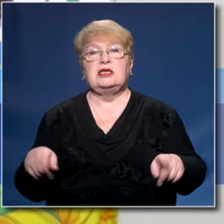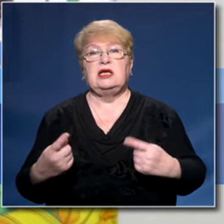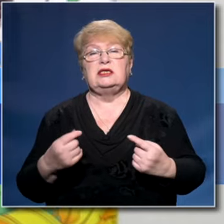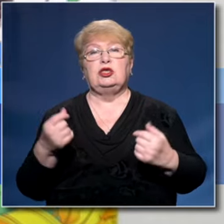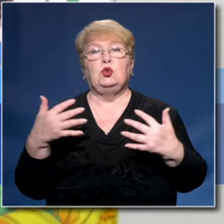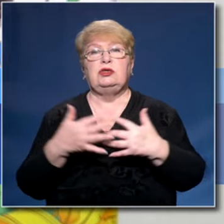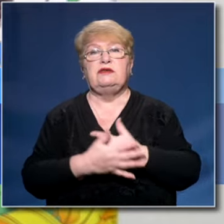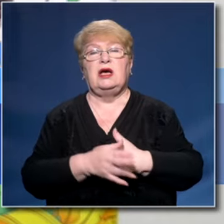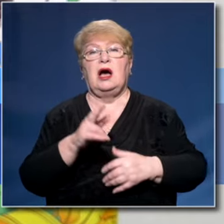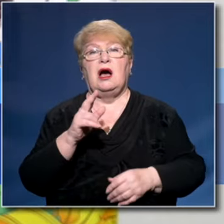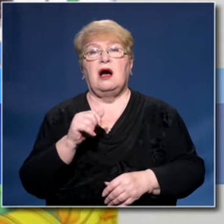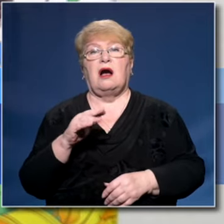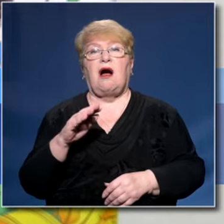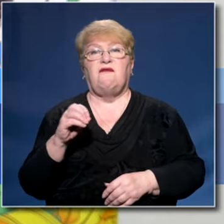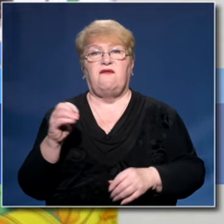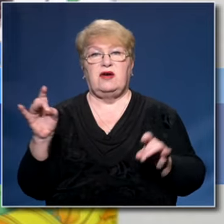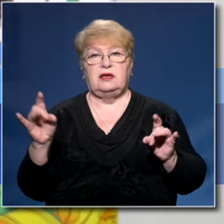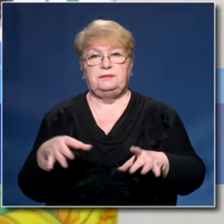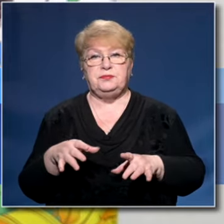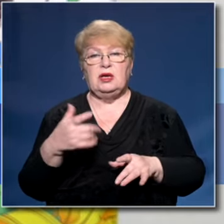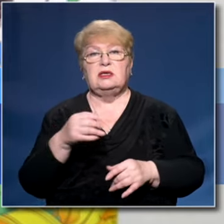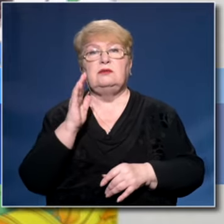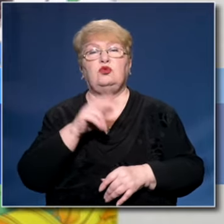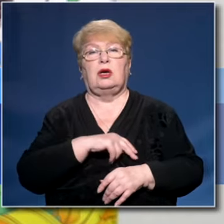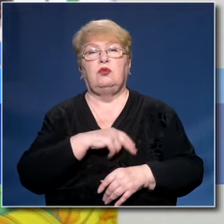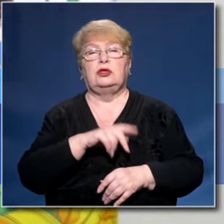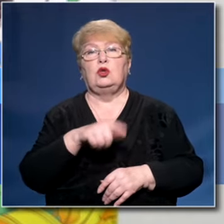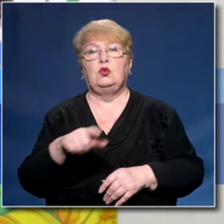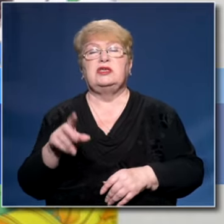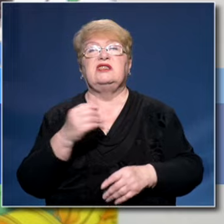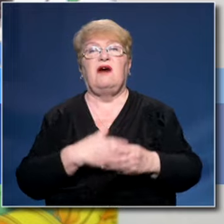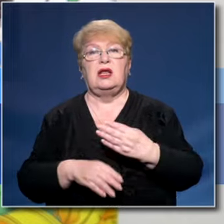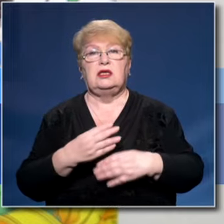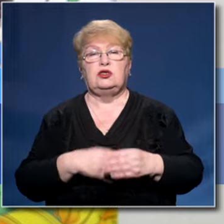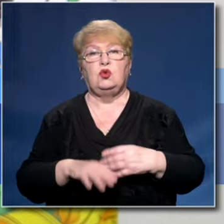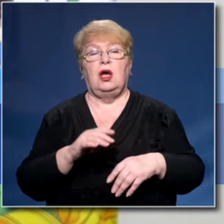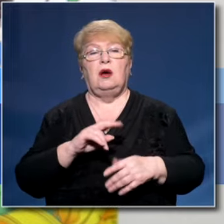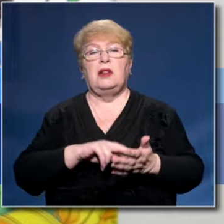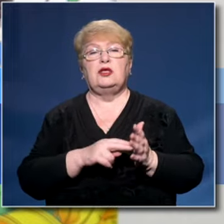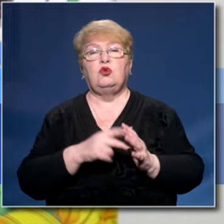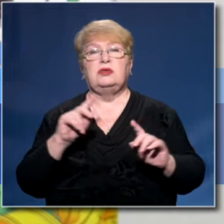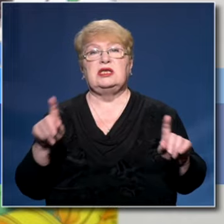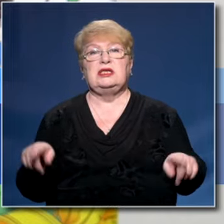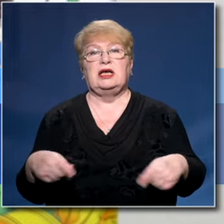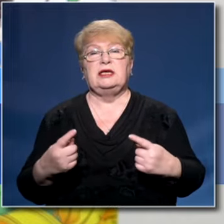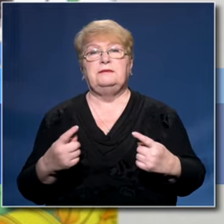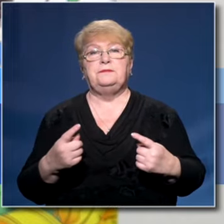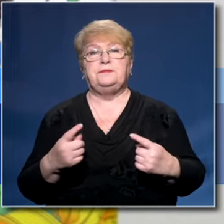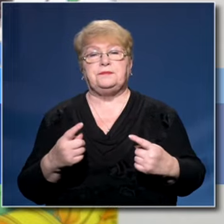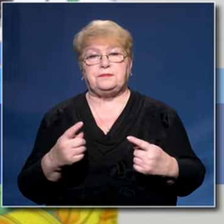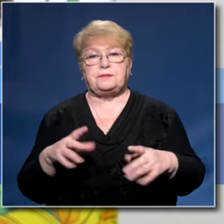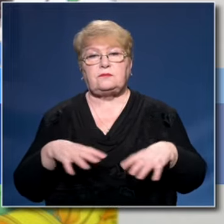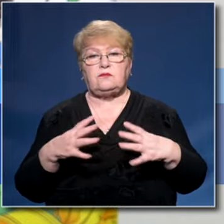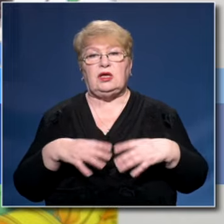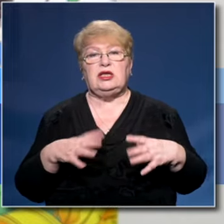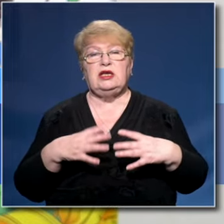создать инклюзивное кафе Где будут работать люди с инвалидностью мы планируем создание скажем Так